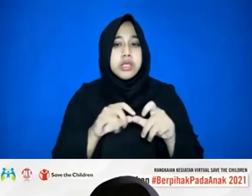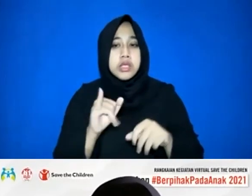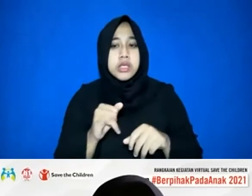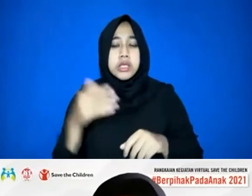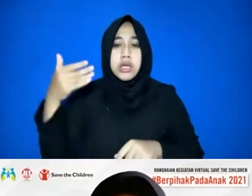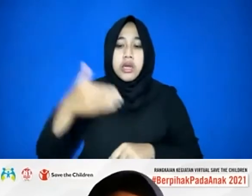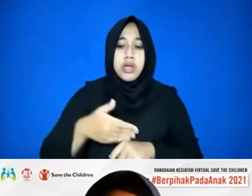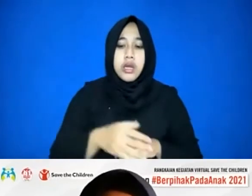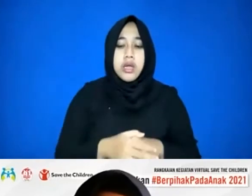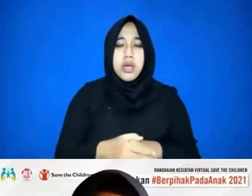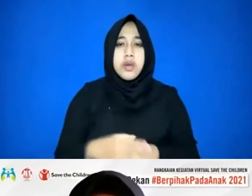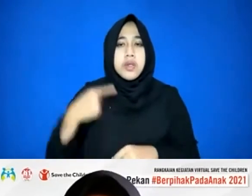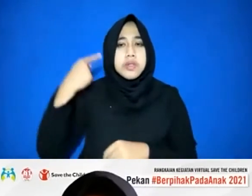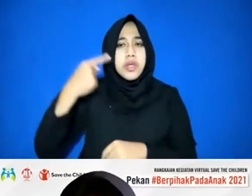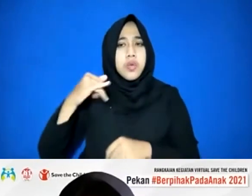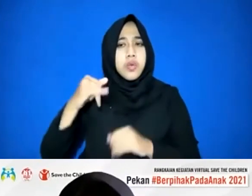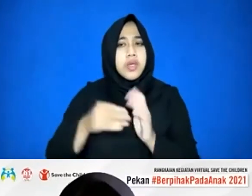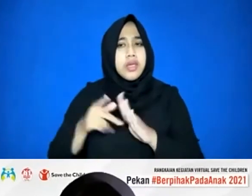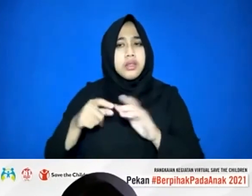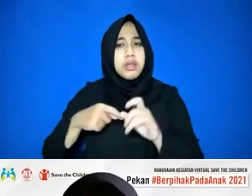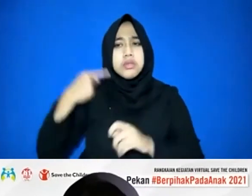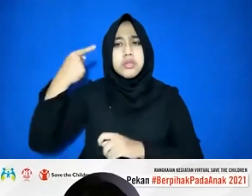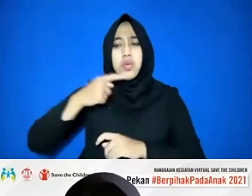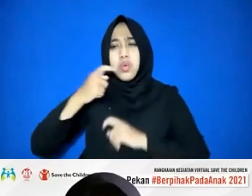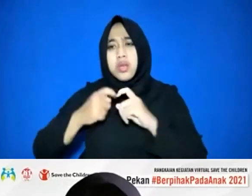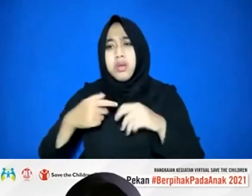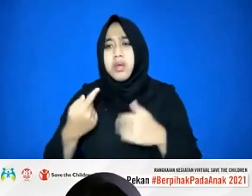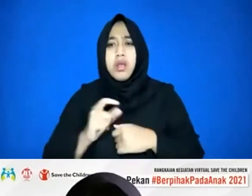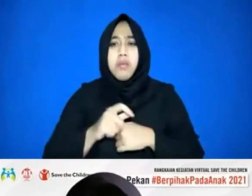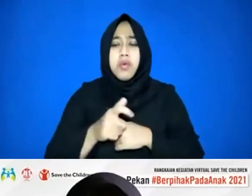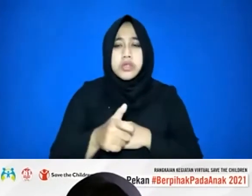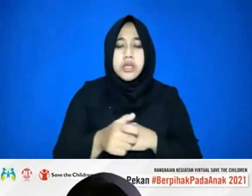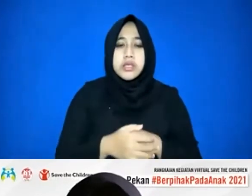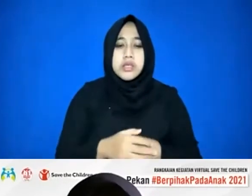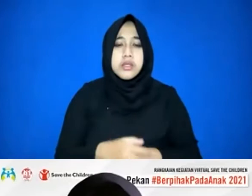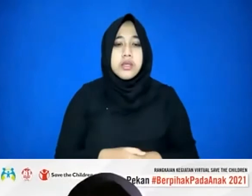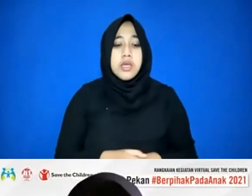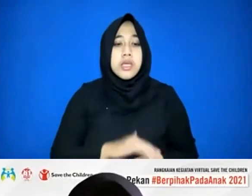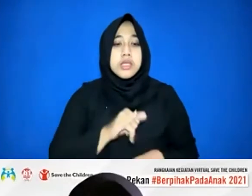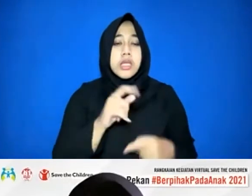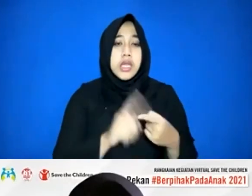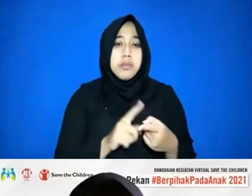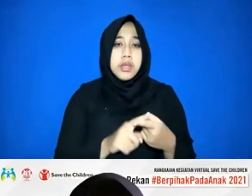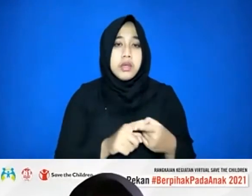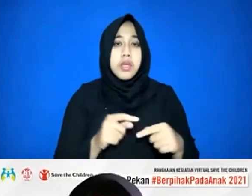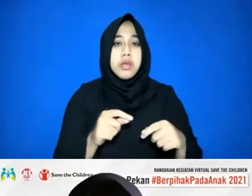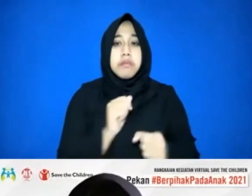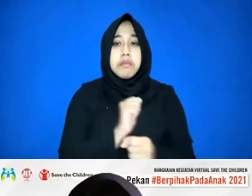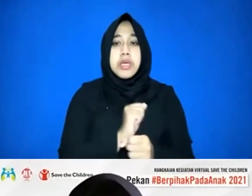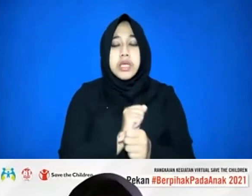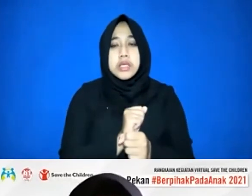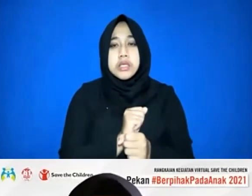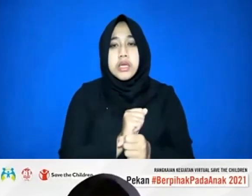kehadiran atau terus intent menanyakan bagaimana prosesnya, itu bentuk suportif. Jadi teman-teman pekerja sosial